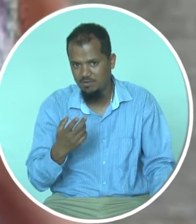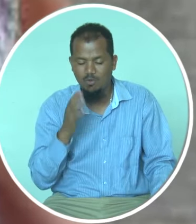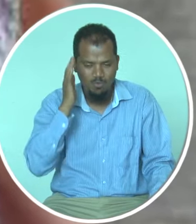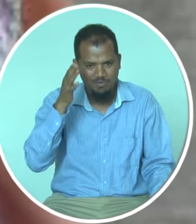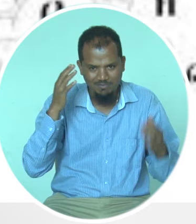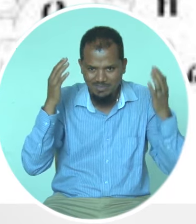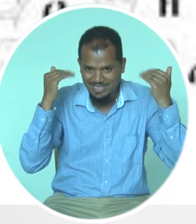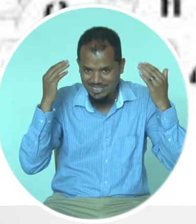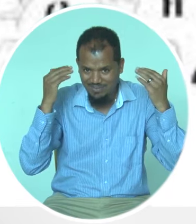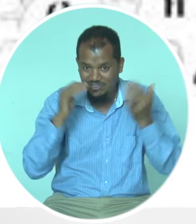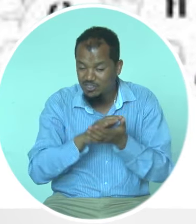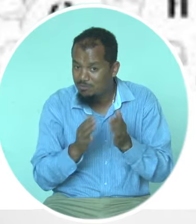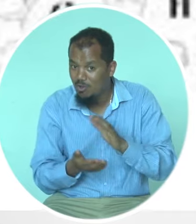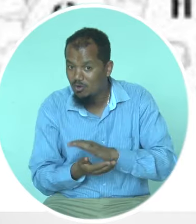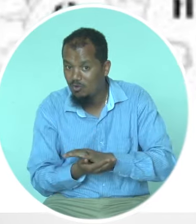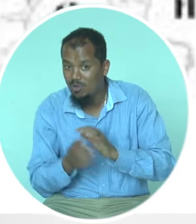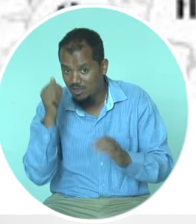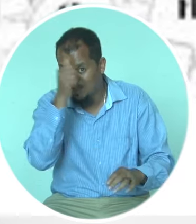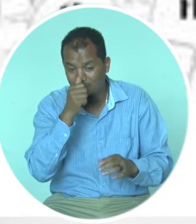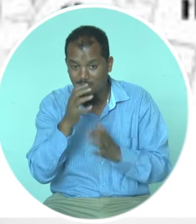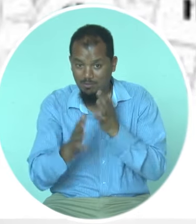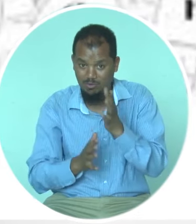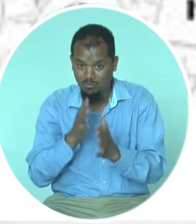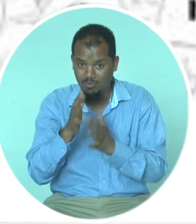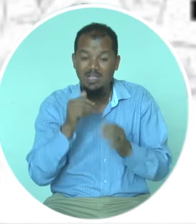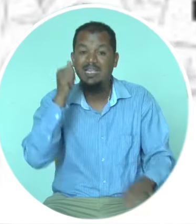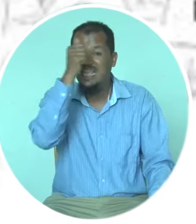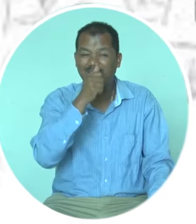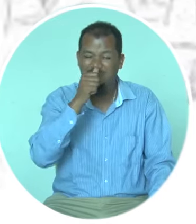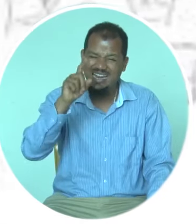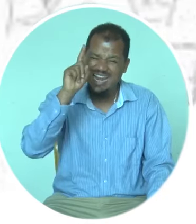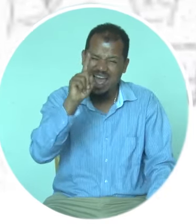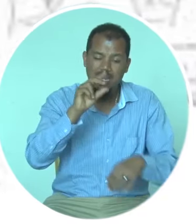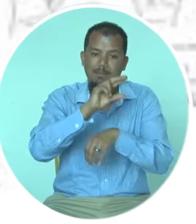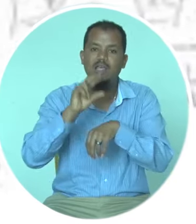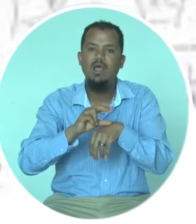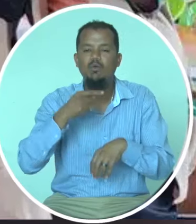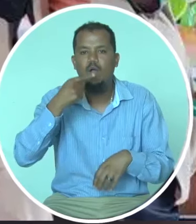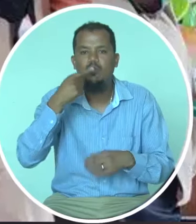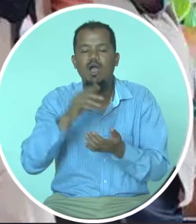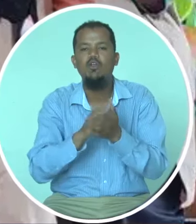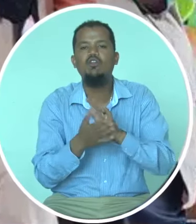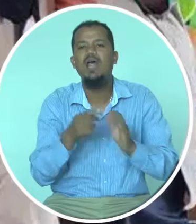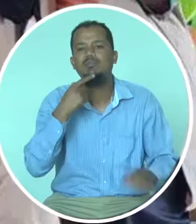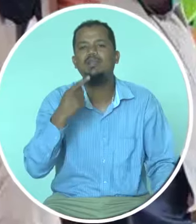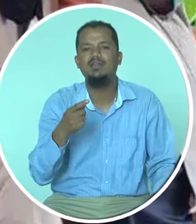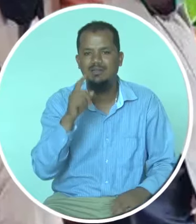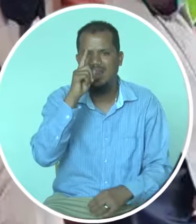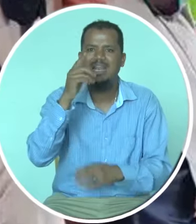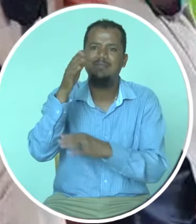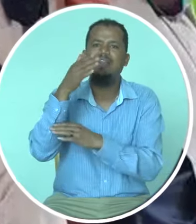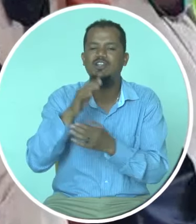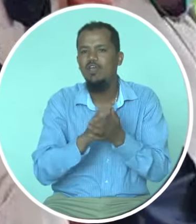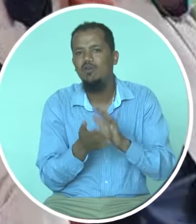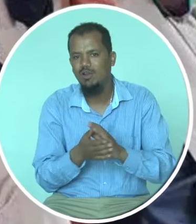ناو ده في تصفاتشن ميهونون قدي ييتوبيا ملكت قوانقوا ييتوبيا عند عند بيهراي قوانقوا يهونا البلدنو عند عند بانديرا